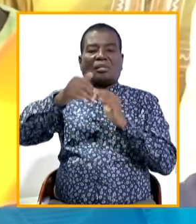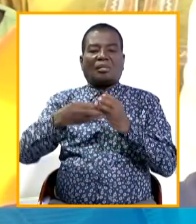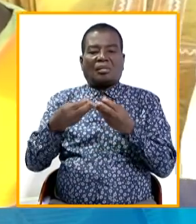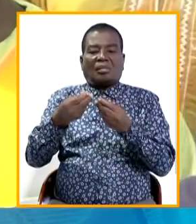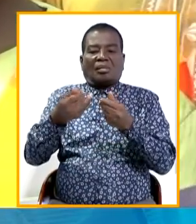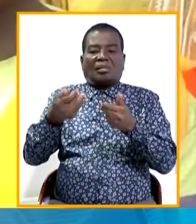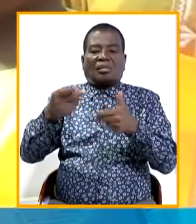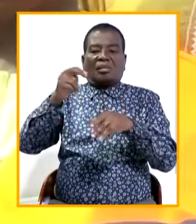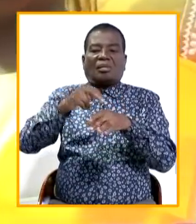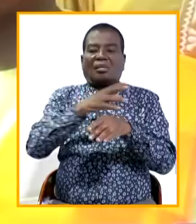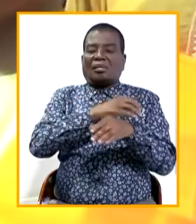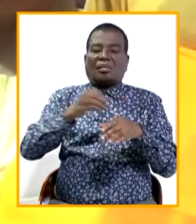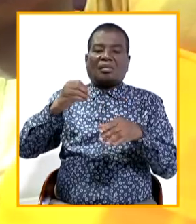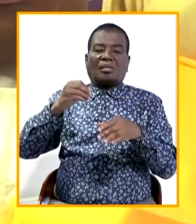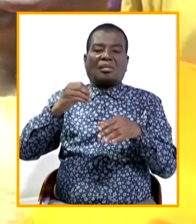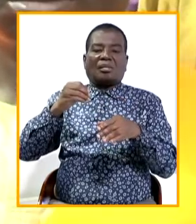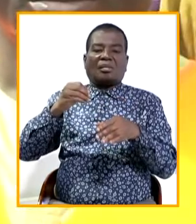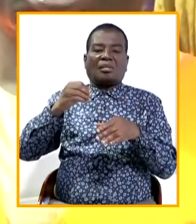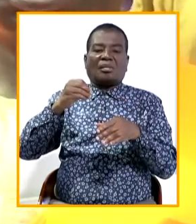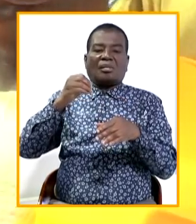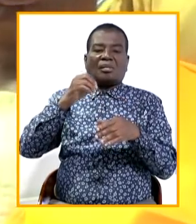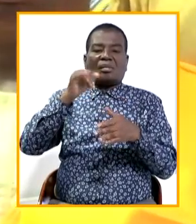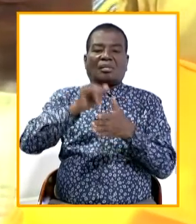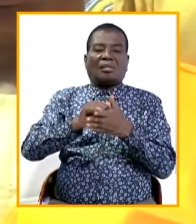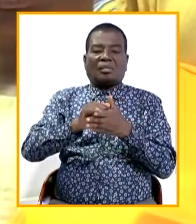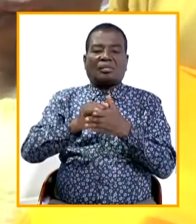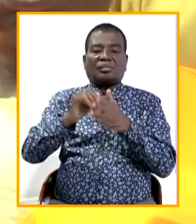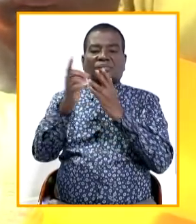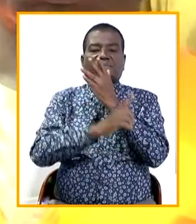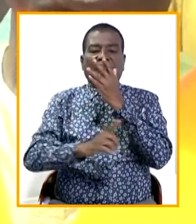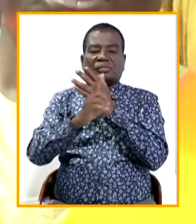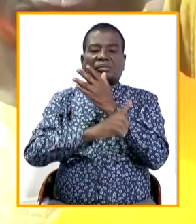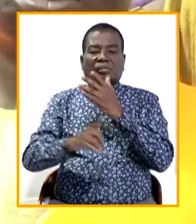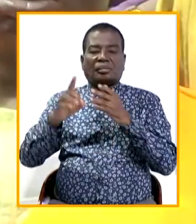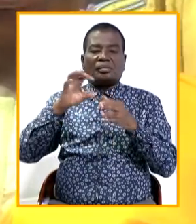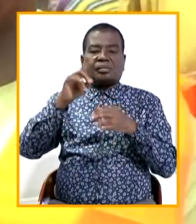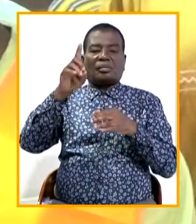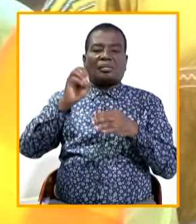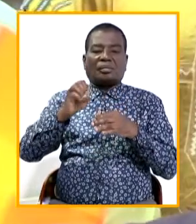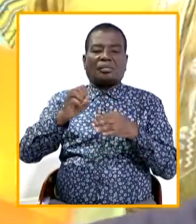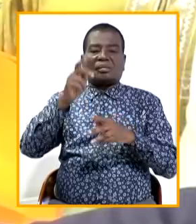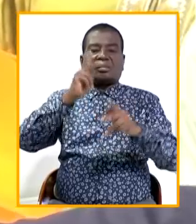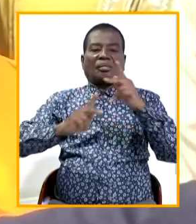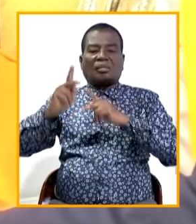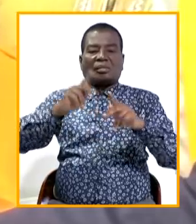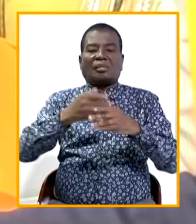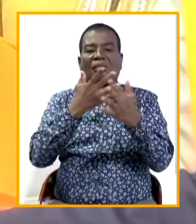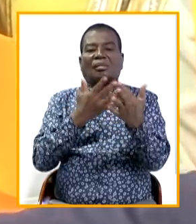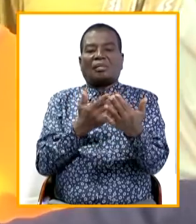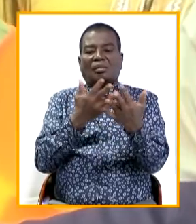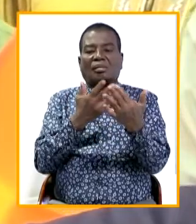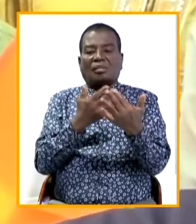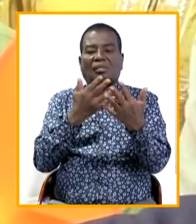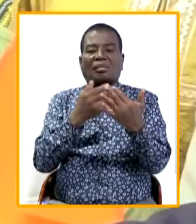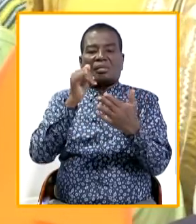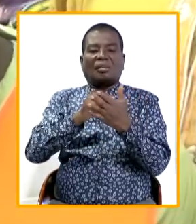production agricole de ce district. Et bien entendu, de populations qui attendent